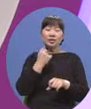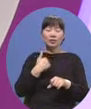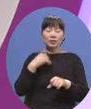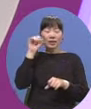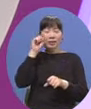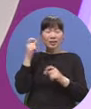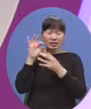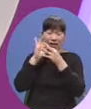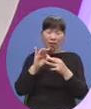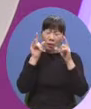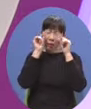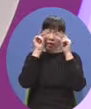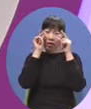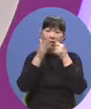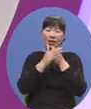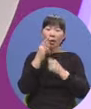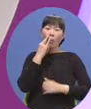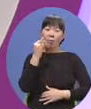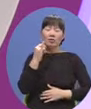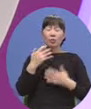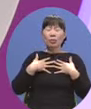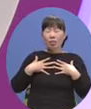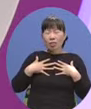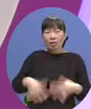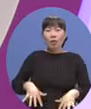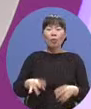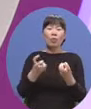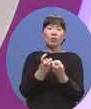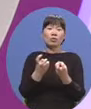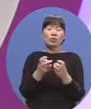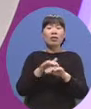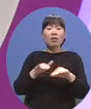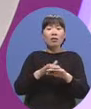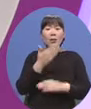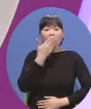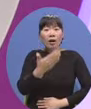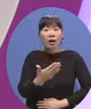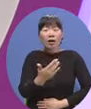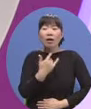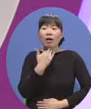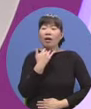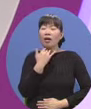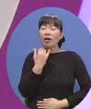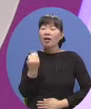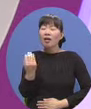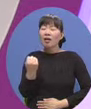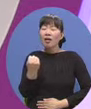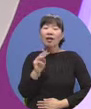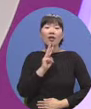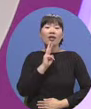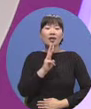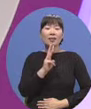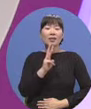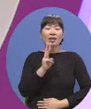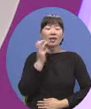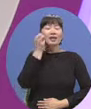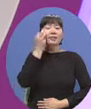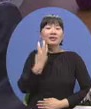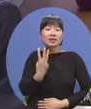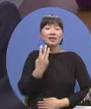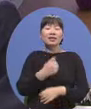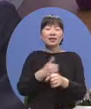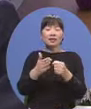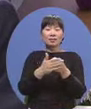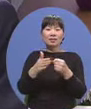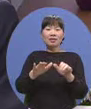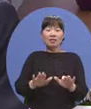새벽에 계속 깨야 되니까 저도 굉장히 피곤해요. 이걸 어떻게 해결할 수 있을까요? 나이가 얼마 되죠? 지금 3세 30개월이요. 30개월이면요. 네.